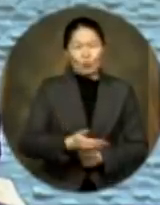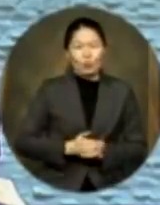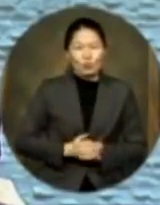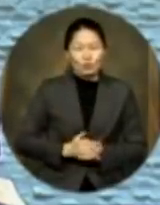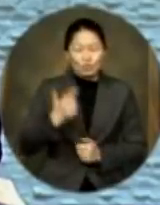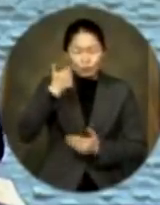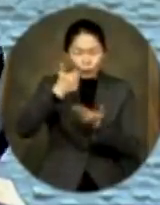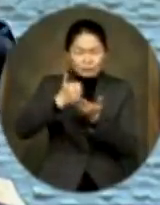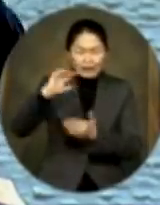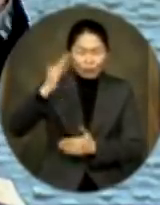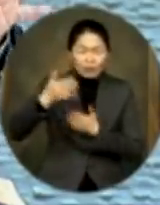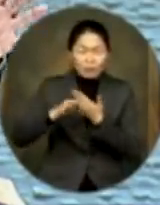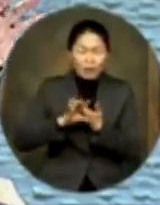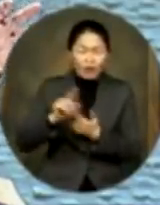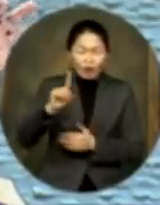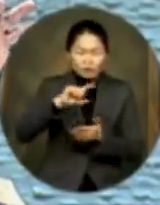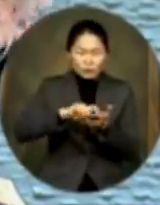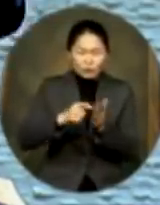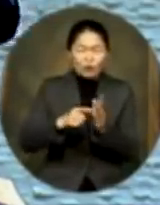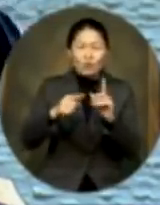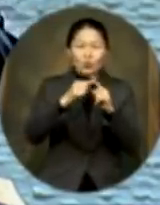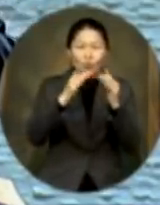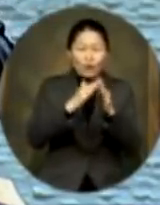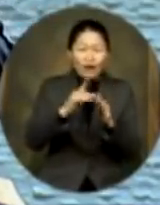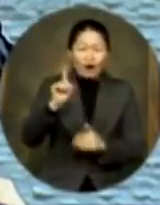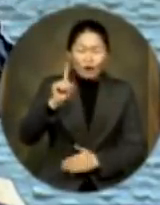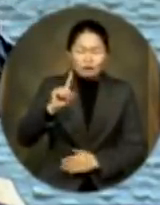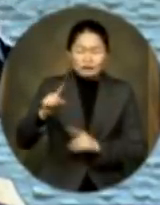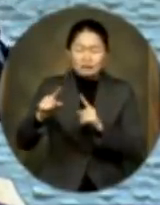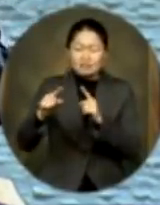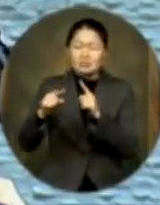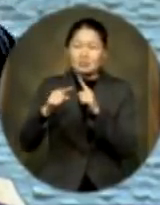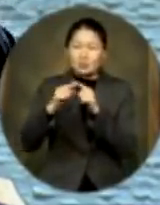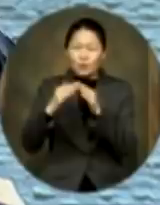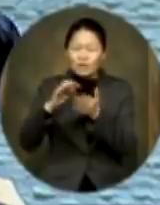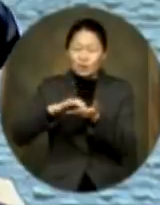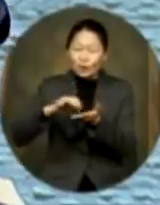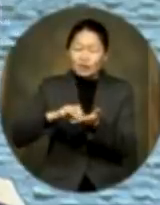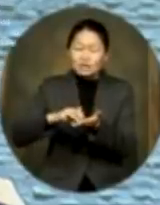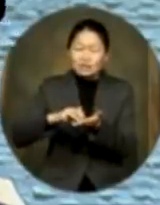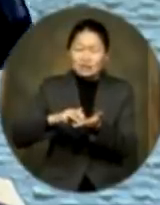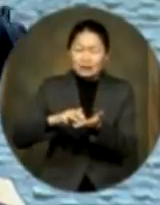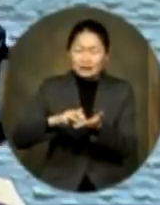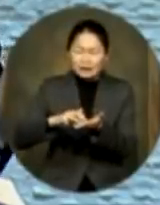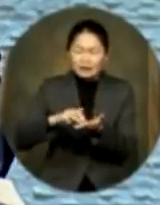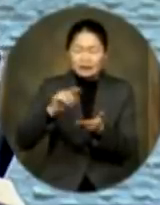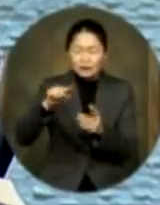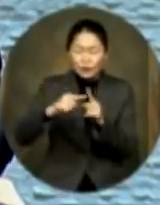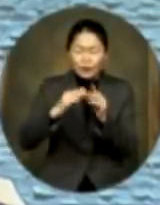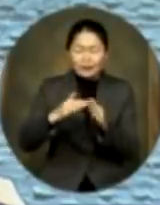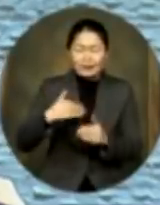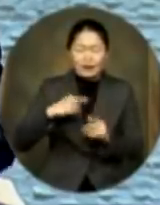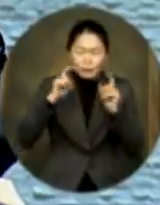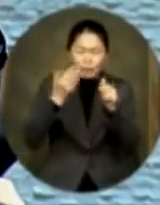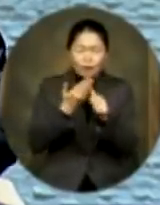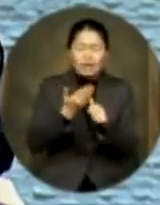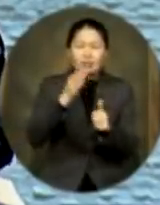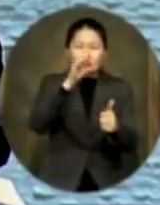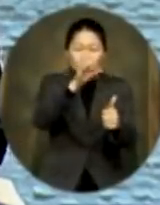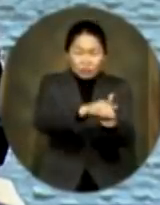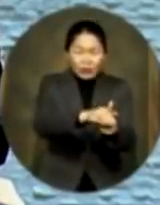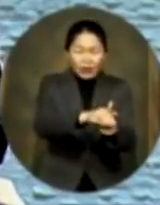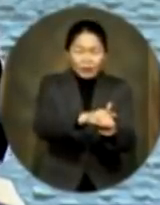목사 되면 너 어느 정도 교회의 얼마정도 교인들이 모이는 교회의 내가 너가 목회 하게 해 주겠어 그러면 어